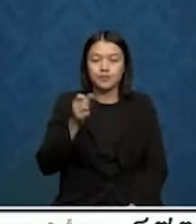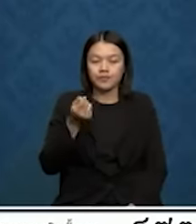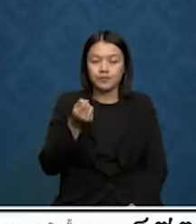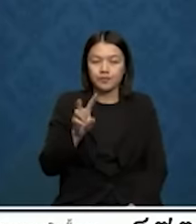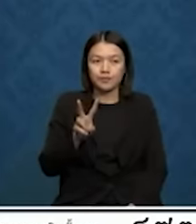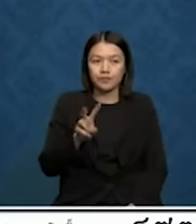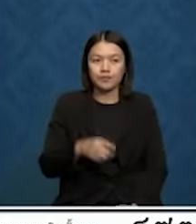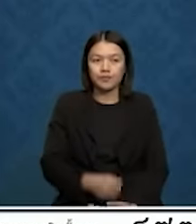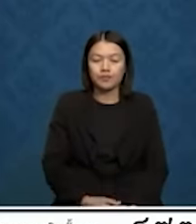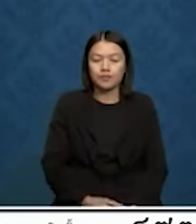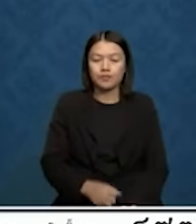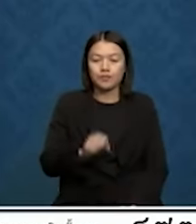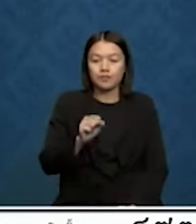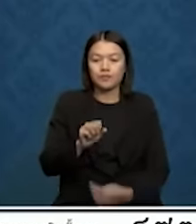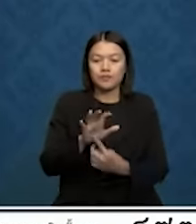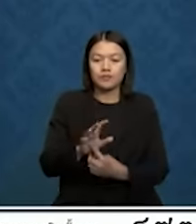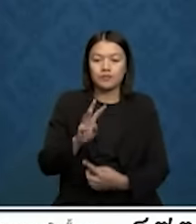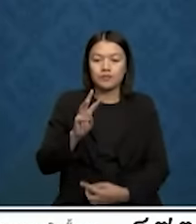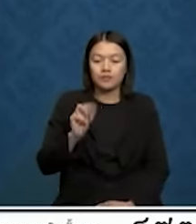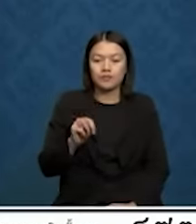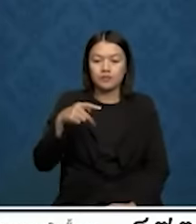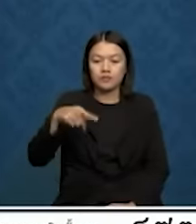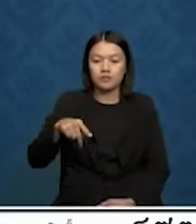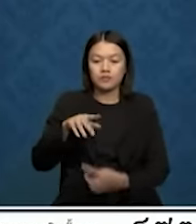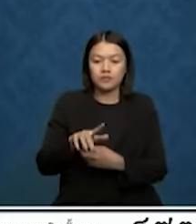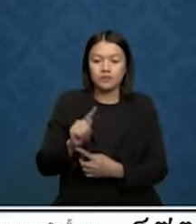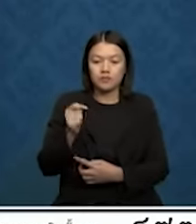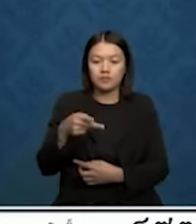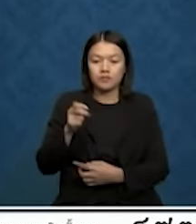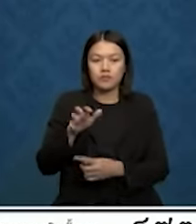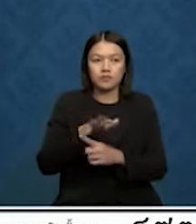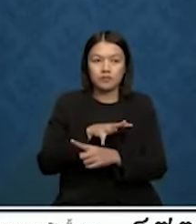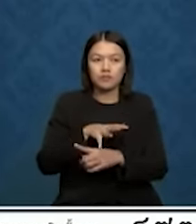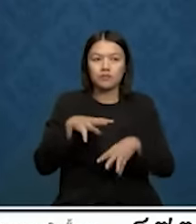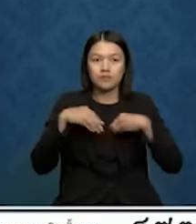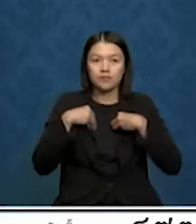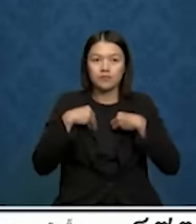412นายสัมพันธ์มะยูโซ เห็นชอบครับ